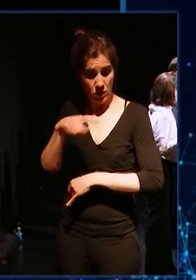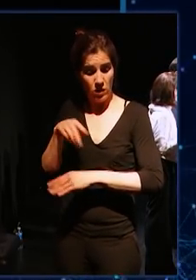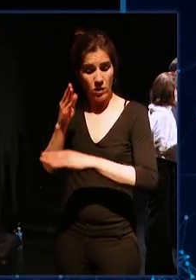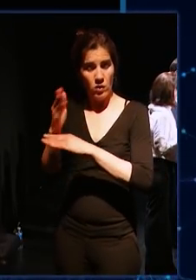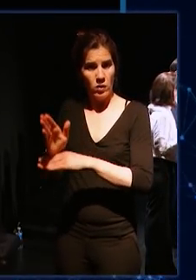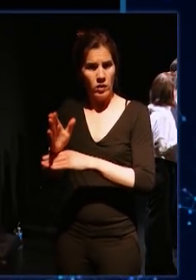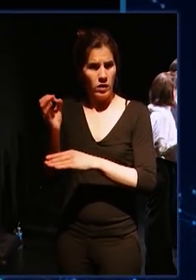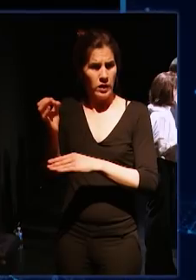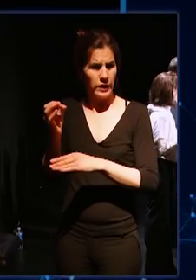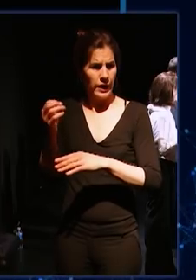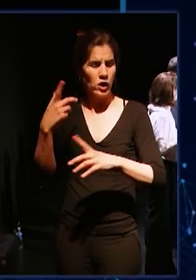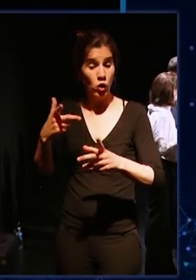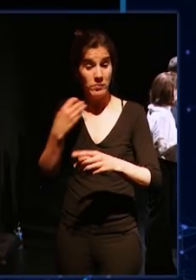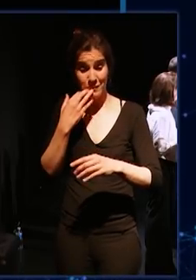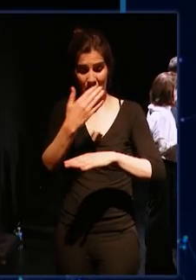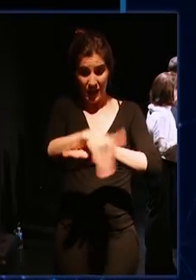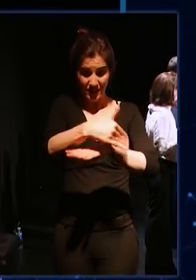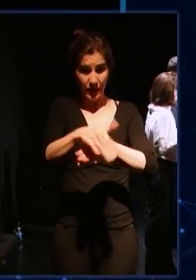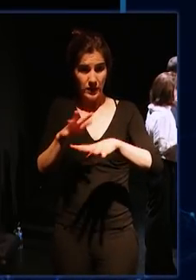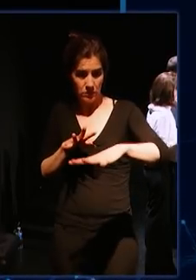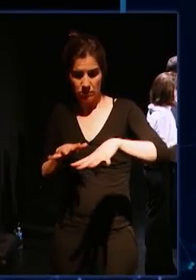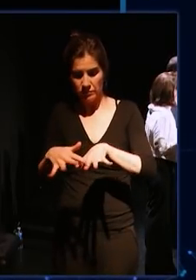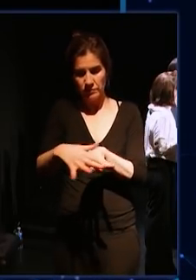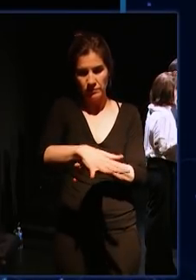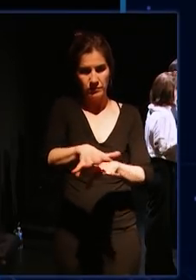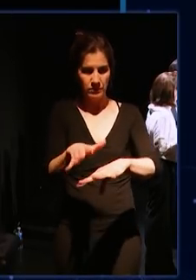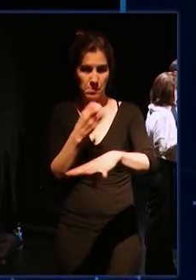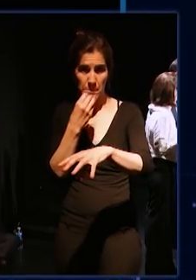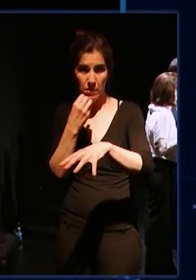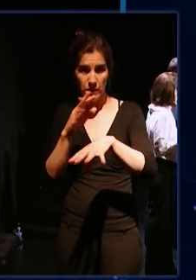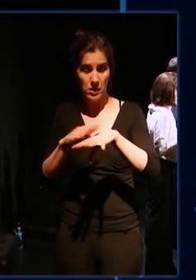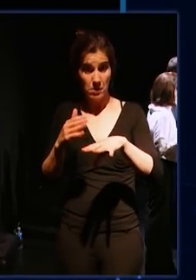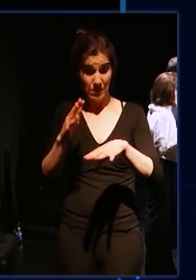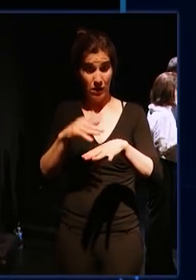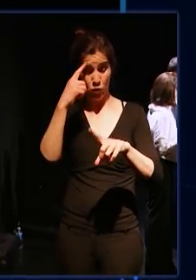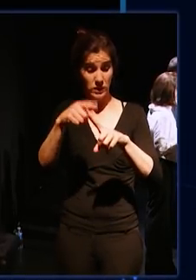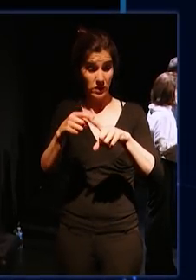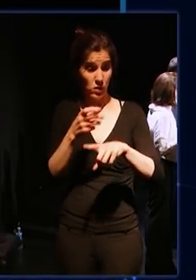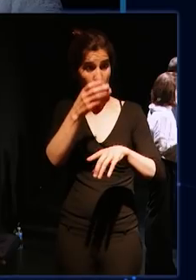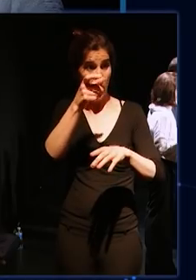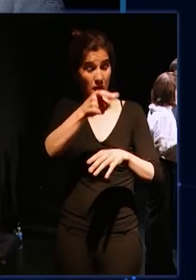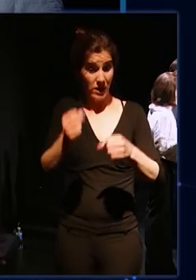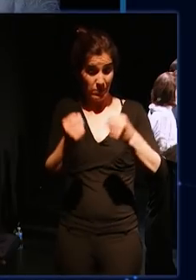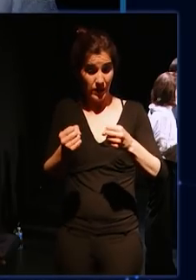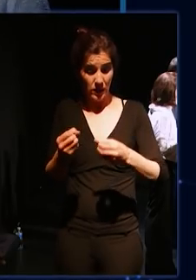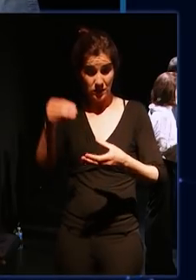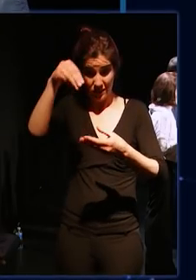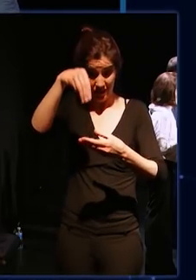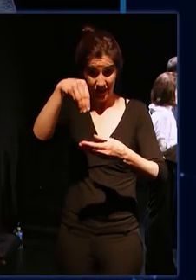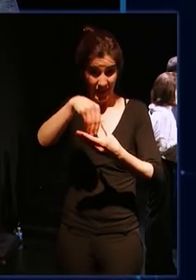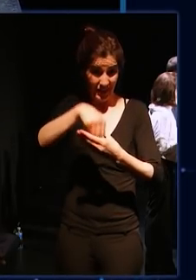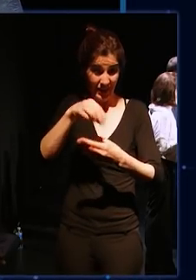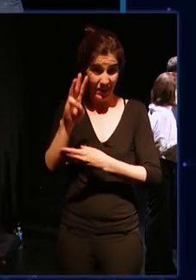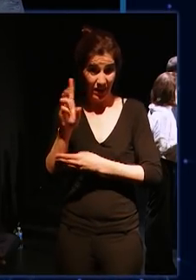una clara jerarquització dels carrers per tal que els vehicles que vinguin de pas circulin de forma àgil i sense que es pertorbi el funcionament